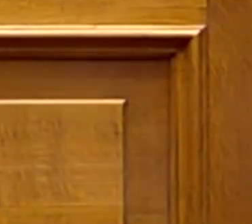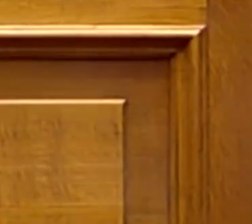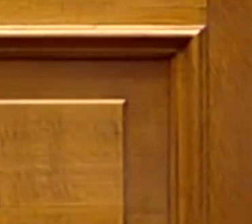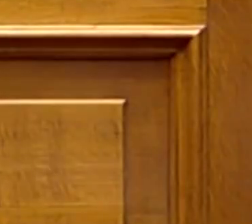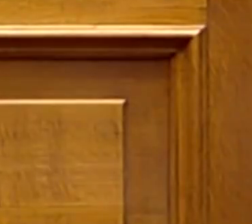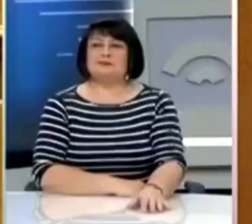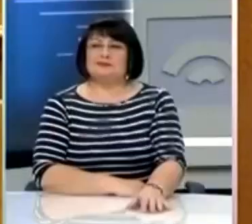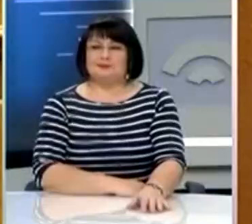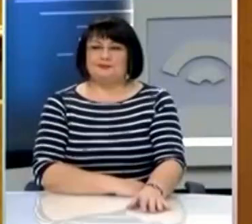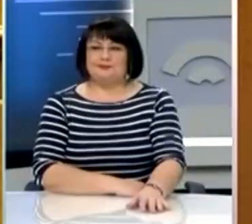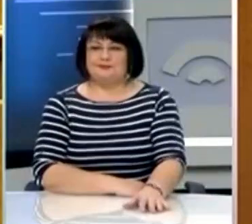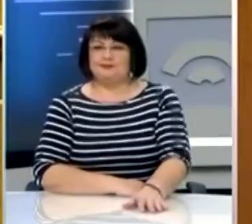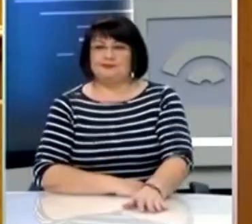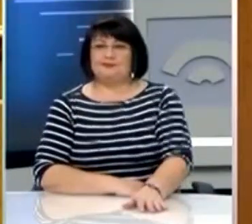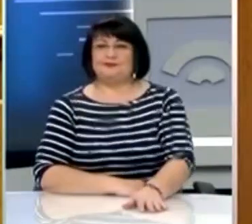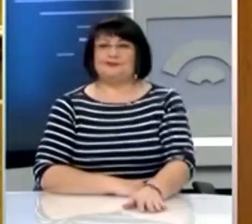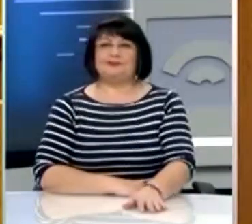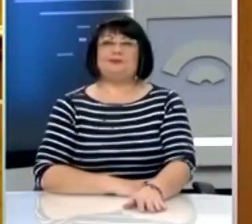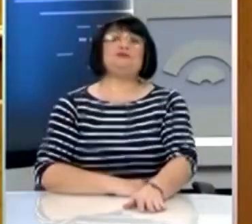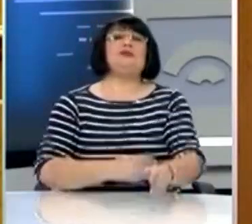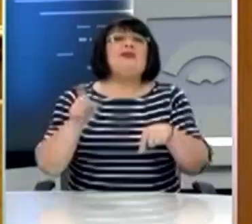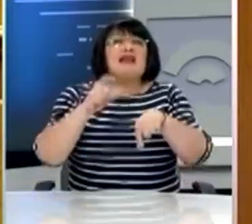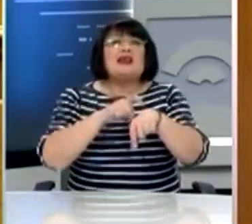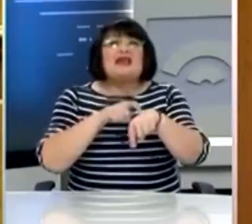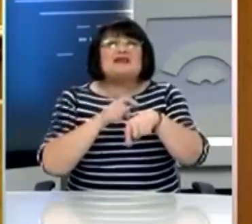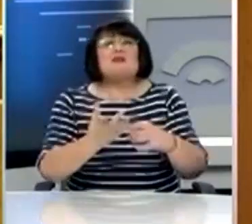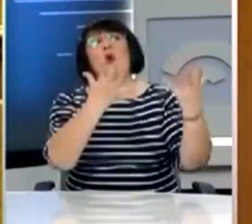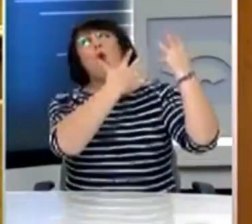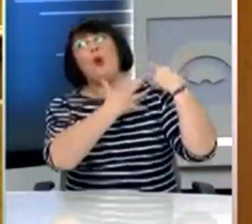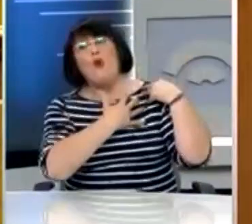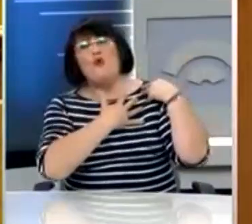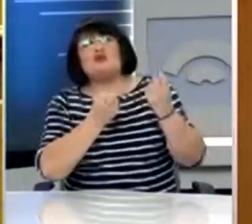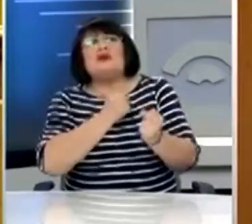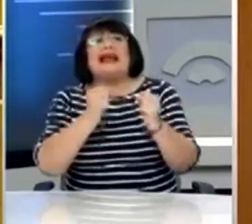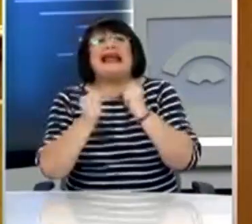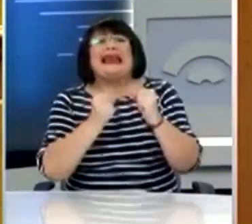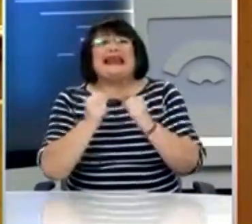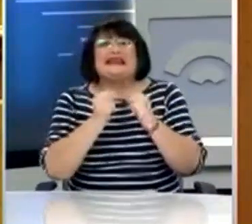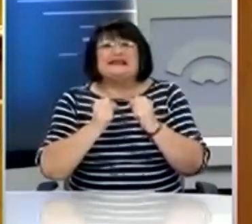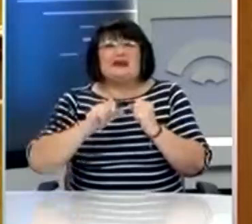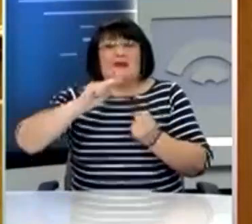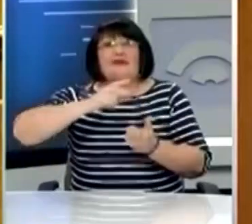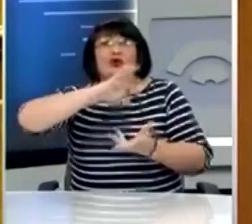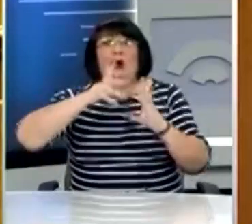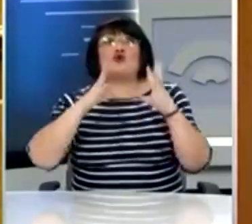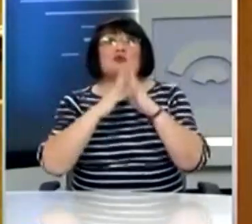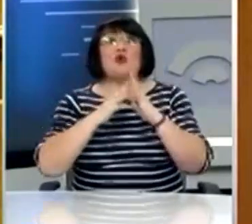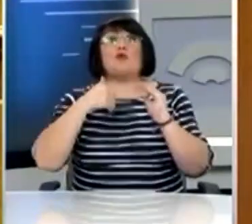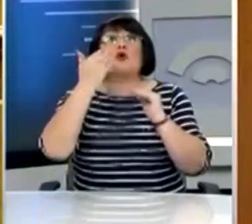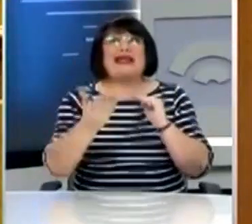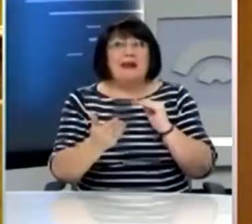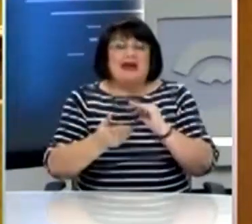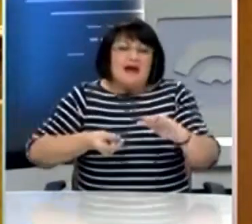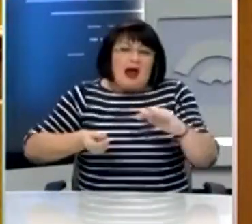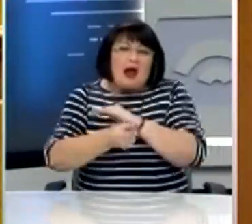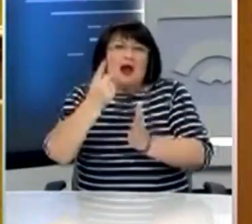Την ίδια στιγμή που στις πλάτες της χώρας μας έσκαγε η μεγαλύτερη προσφυγική κρίση μετά το δεύτερο παγκόσμιο πόλεμο. Στις